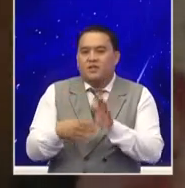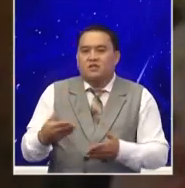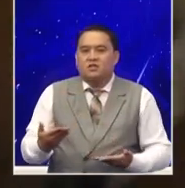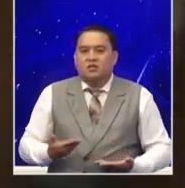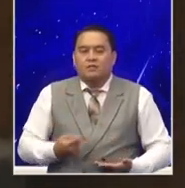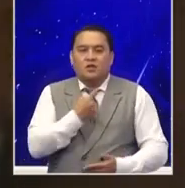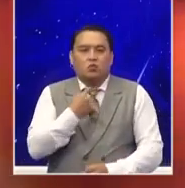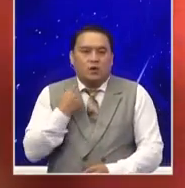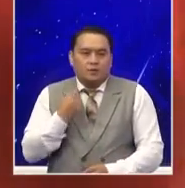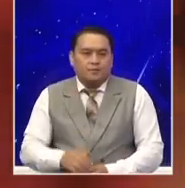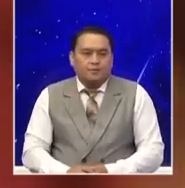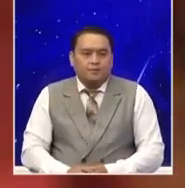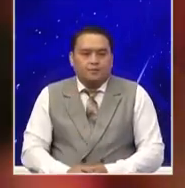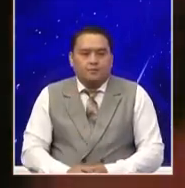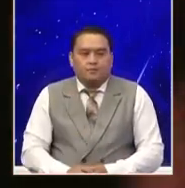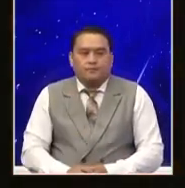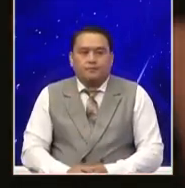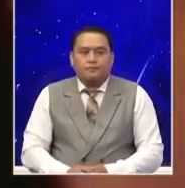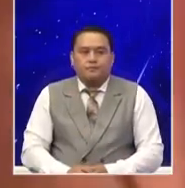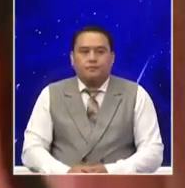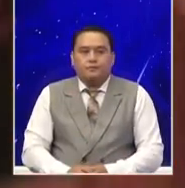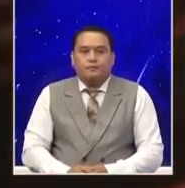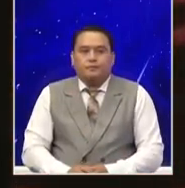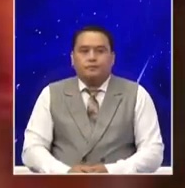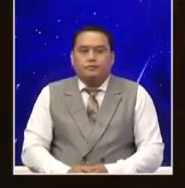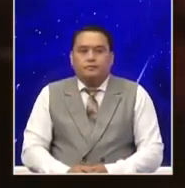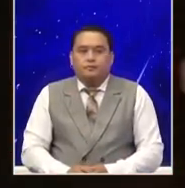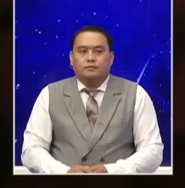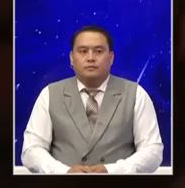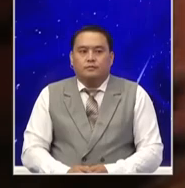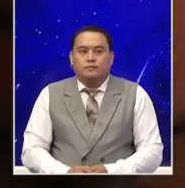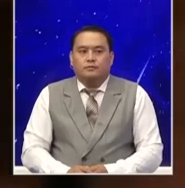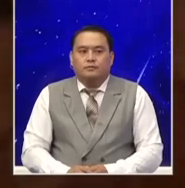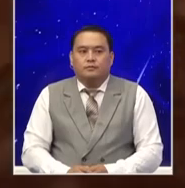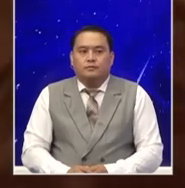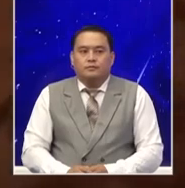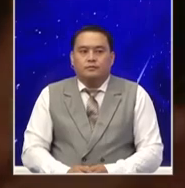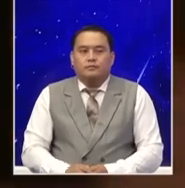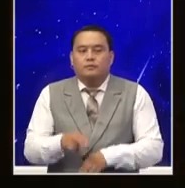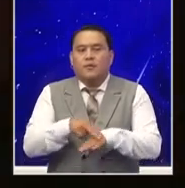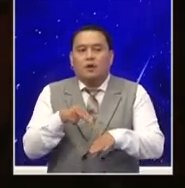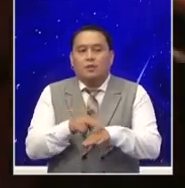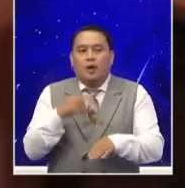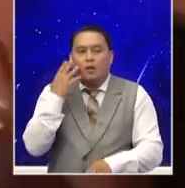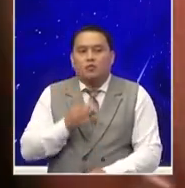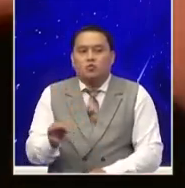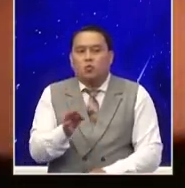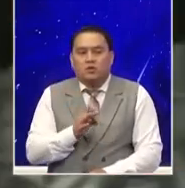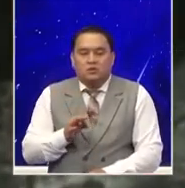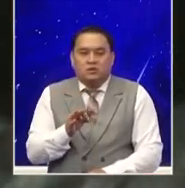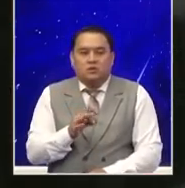жительницей Талдыкургана. Проходим. Чем занимаетесь здесь? Полиция? Департамент Алматинской области?